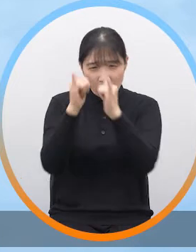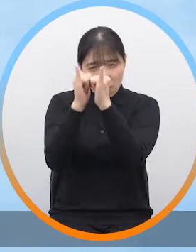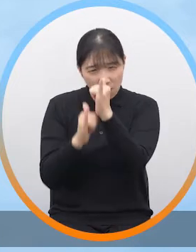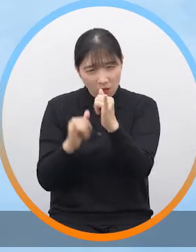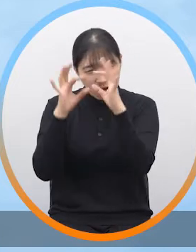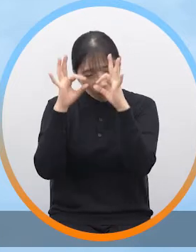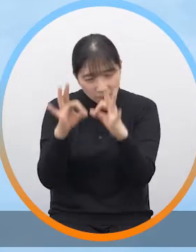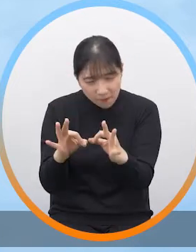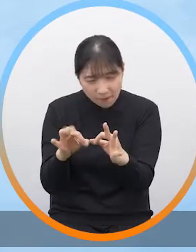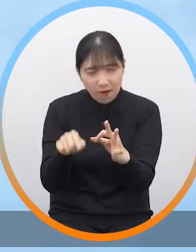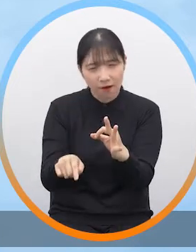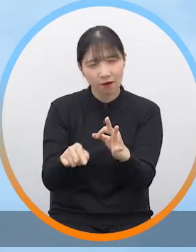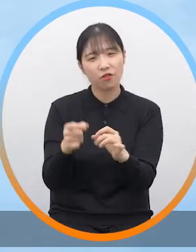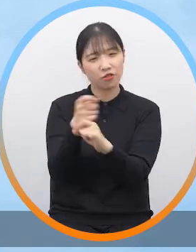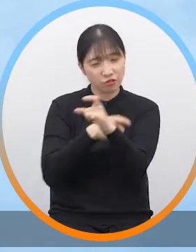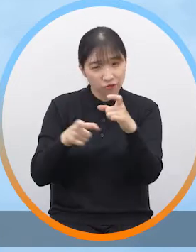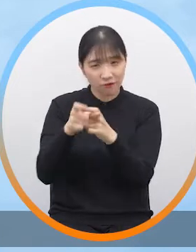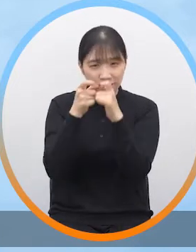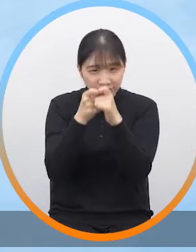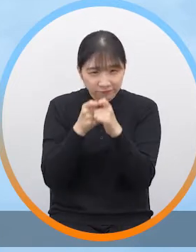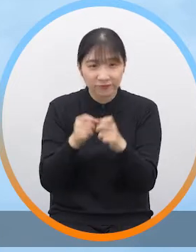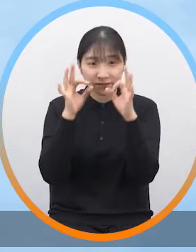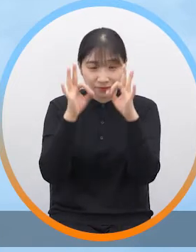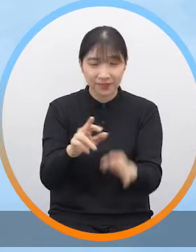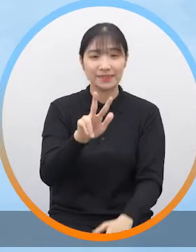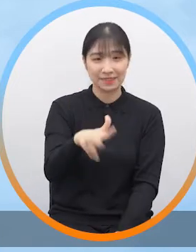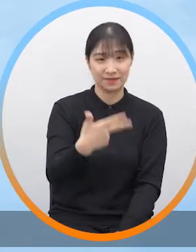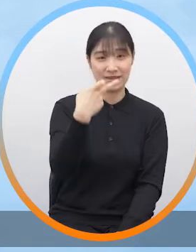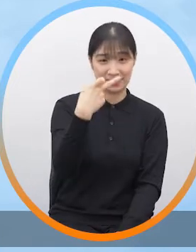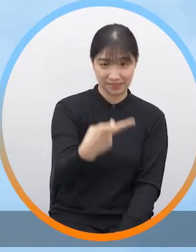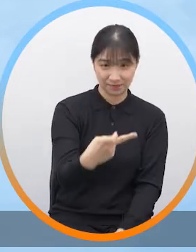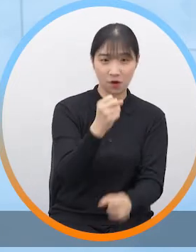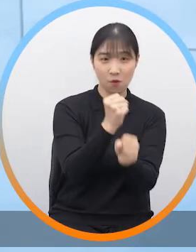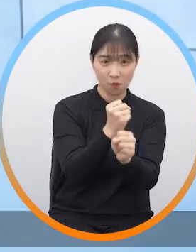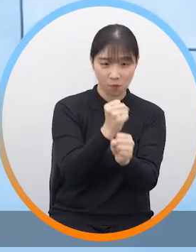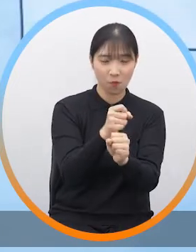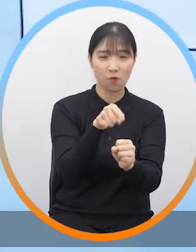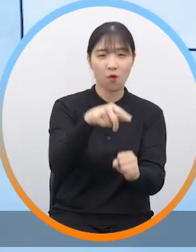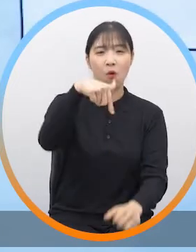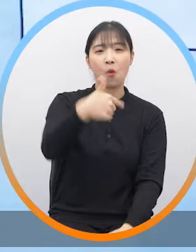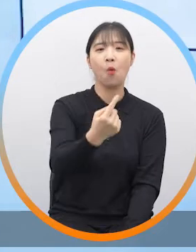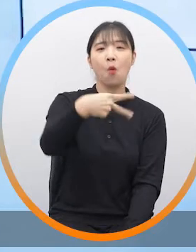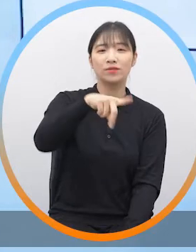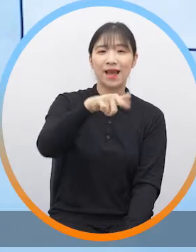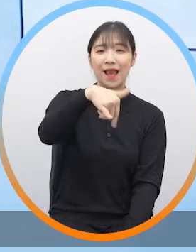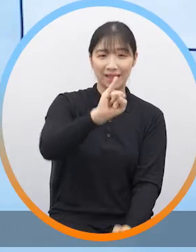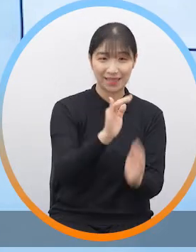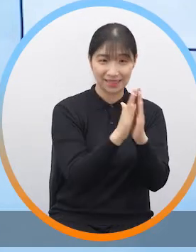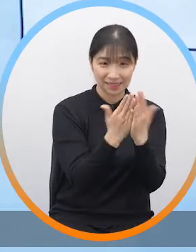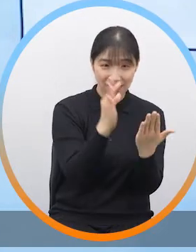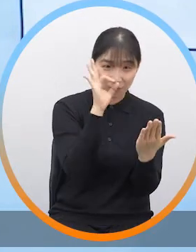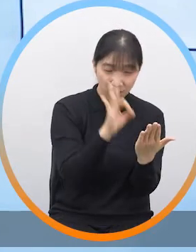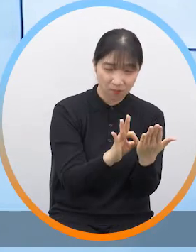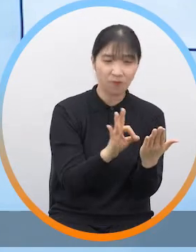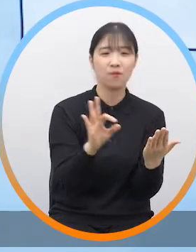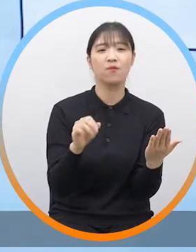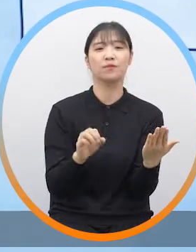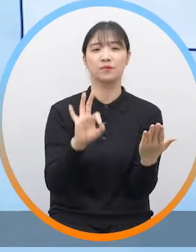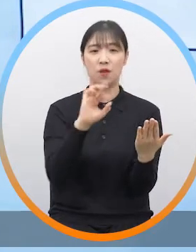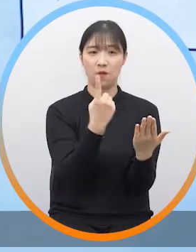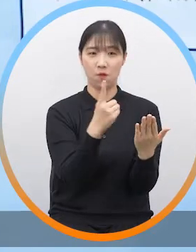나오는 왕인의 기록을 좀 더 구체적으로 보면은 712년에 완성된 고사기라고 하는 책에